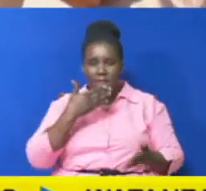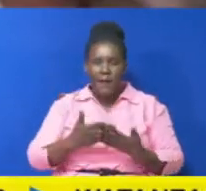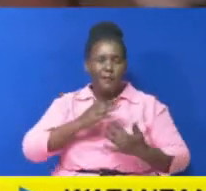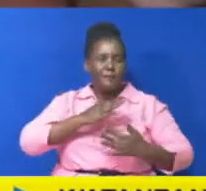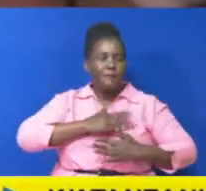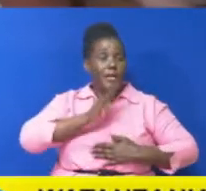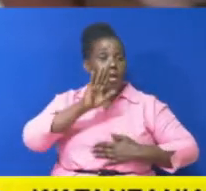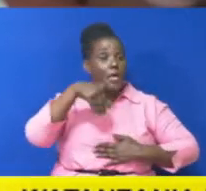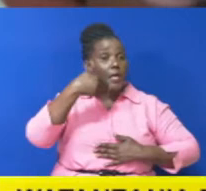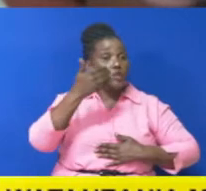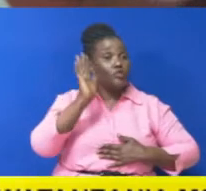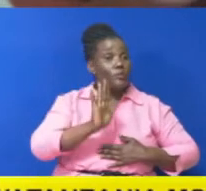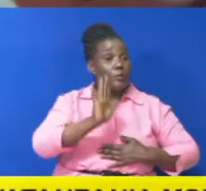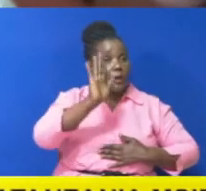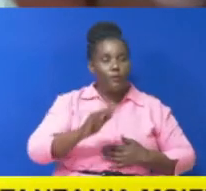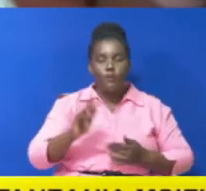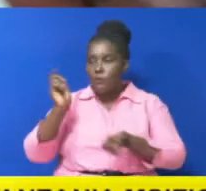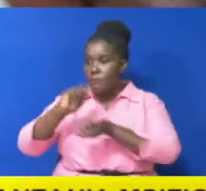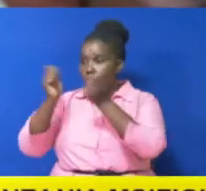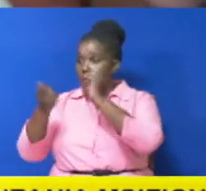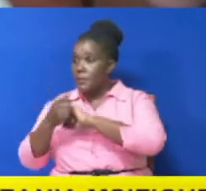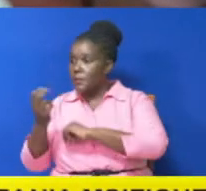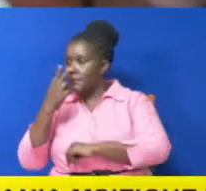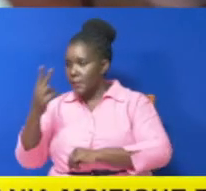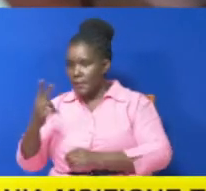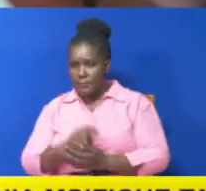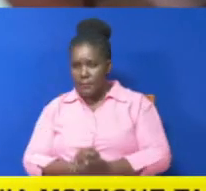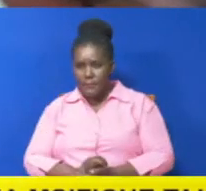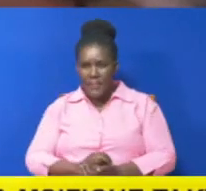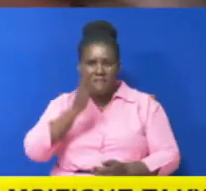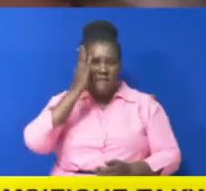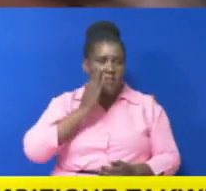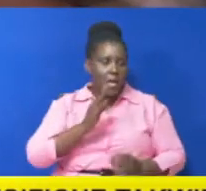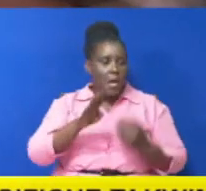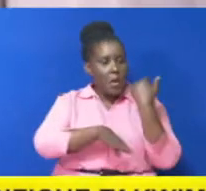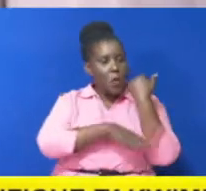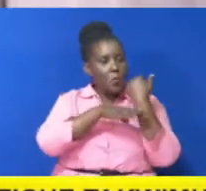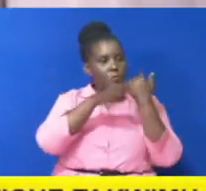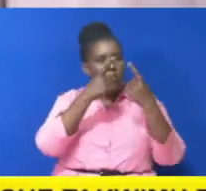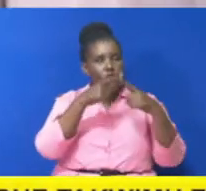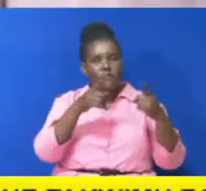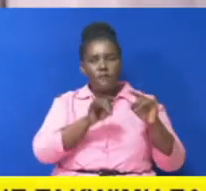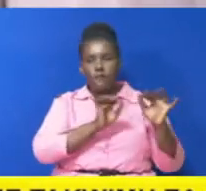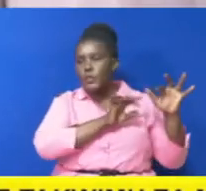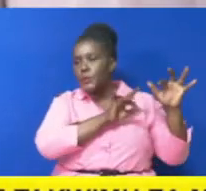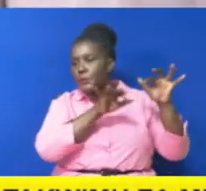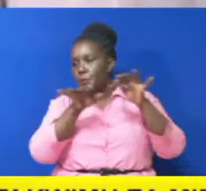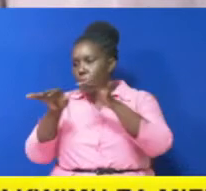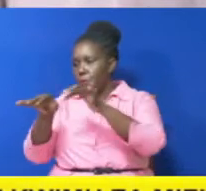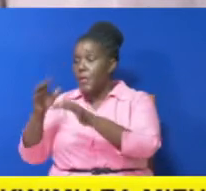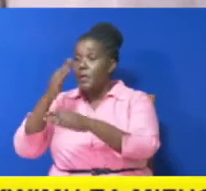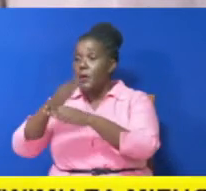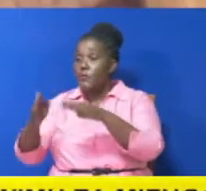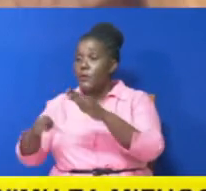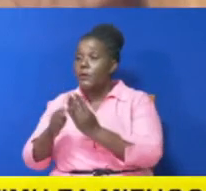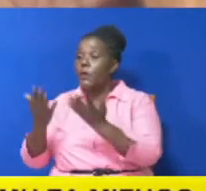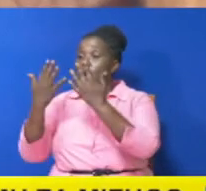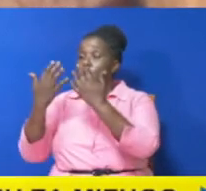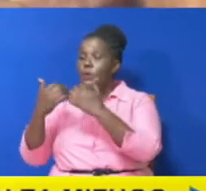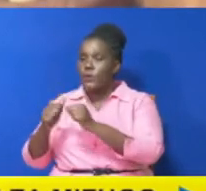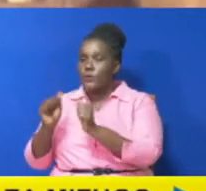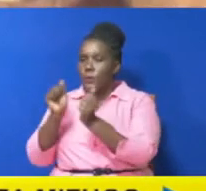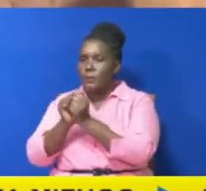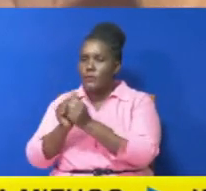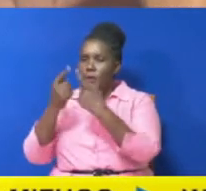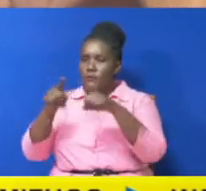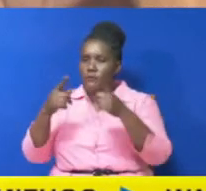yako, badilisha mtazamo wote, likiwakutanisha vijana wa rika tofauti ili kujengewa uwezo juu ya masuala mbalimbali